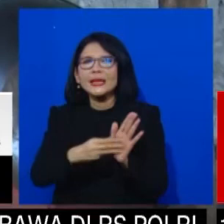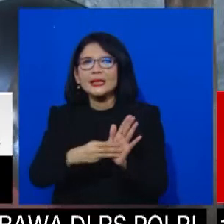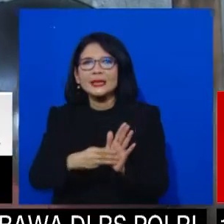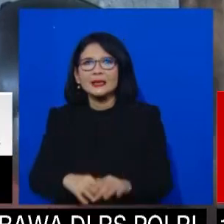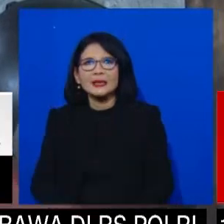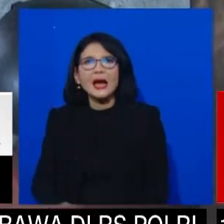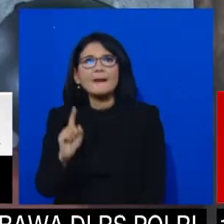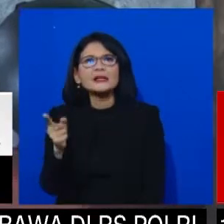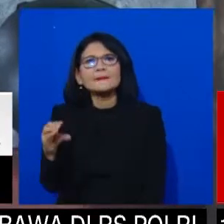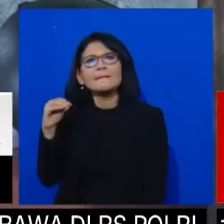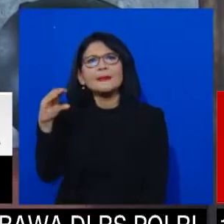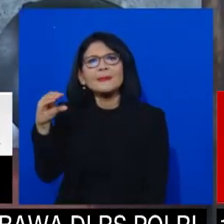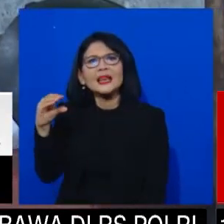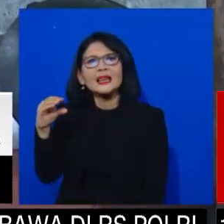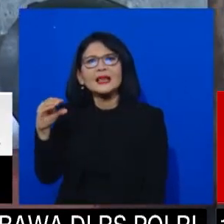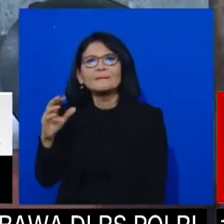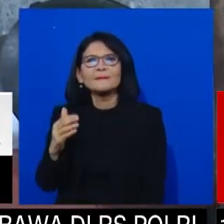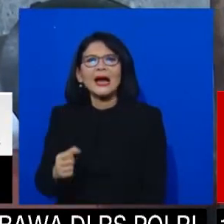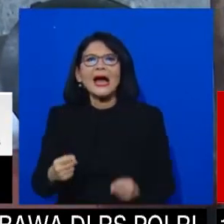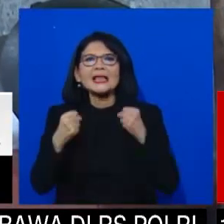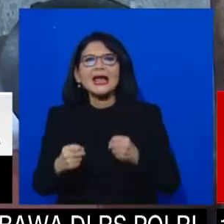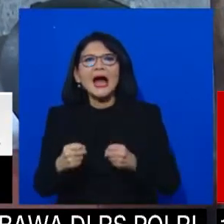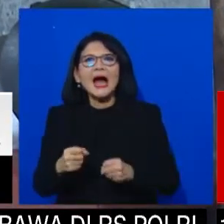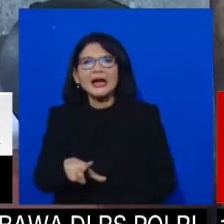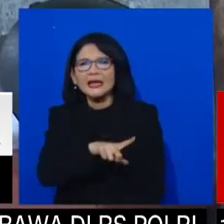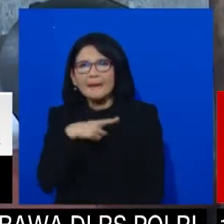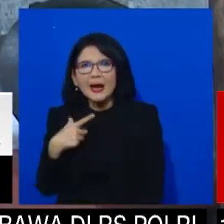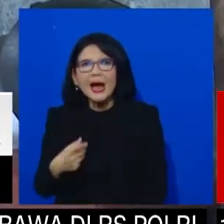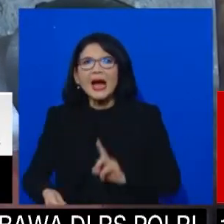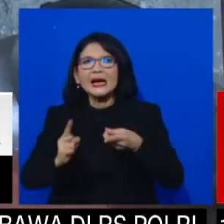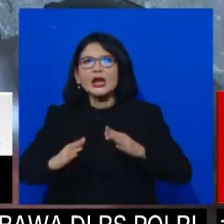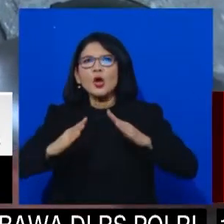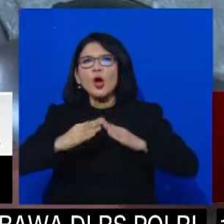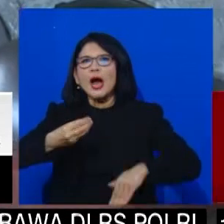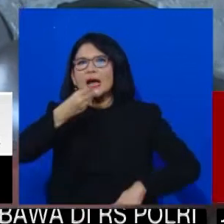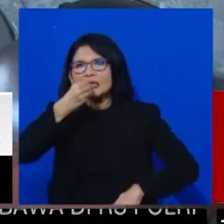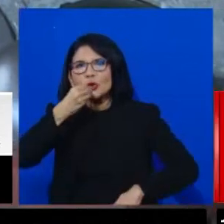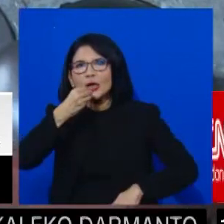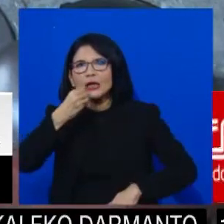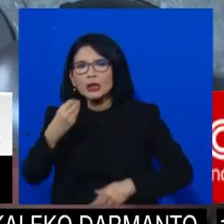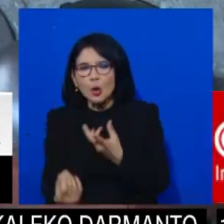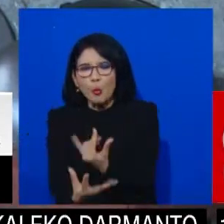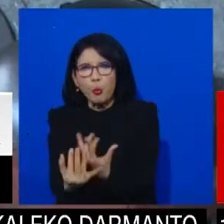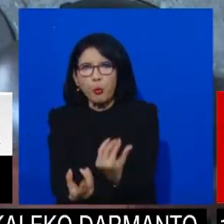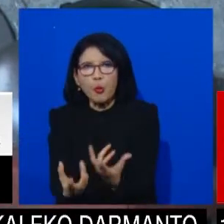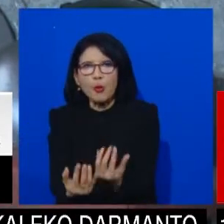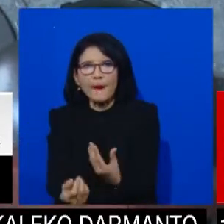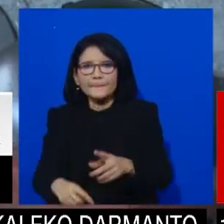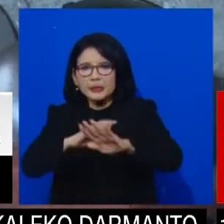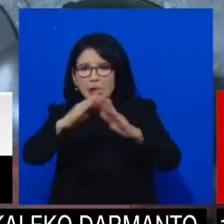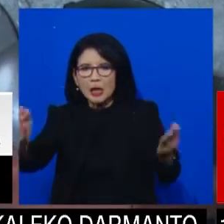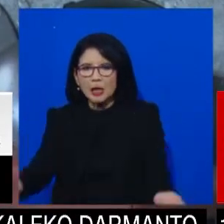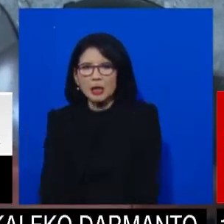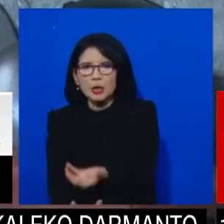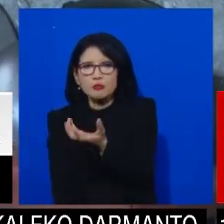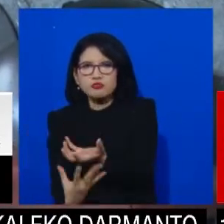Kenapa yang tebal-tebal, Bang? Lebih awet. Karena restoran itu pakai daya apinya yang gede dia. Kalau